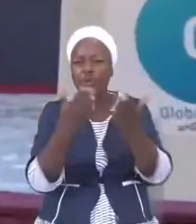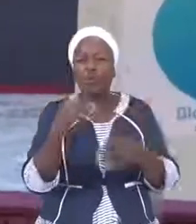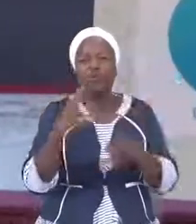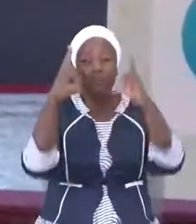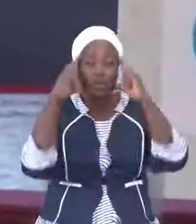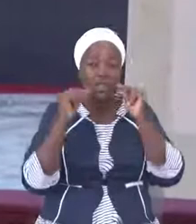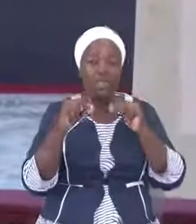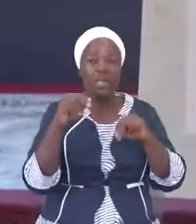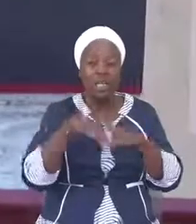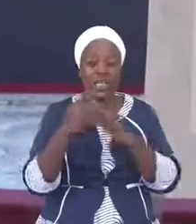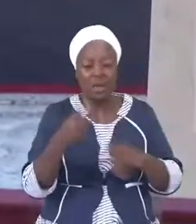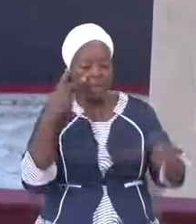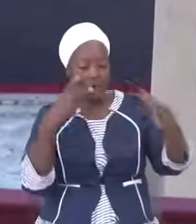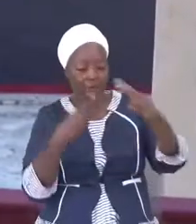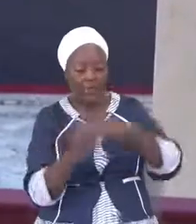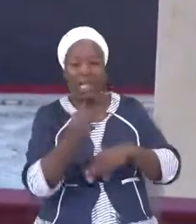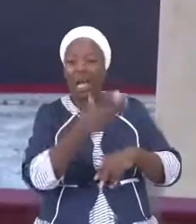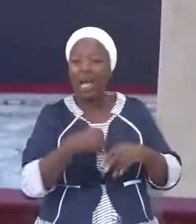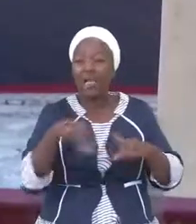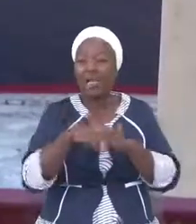Lévitique qui parle